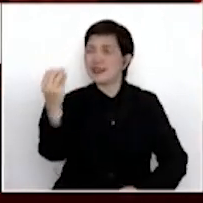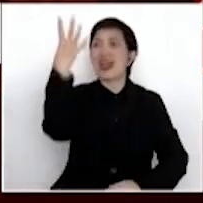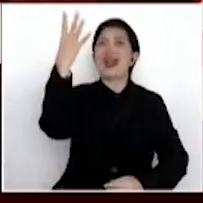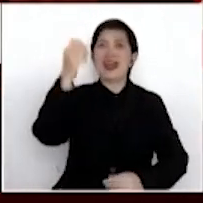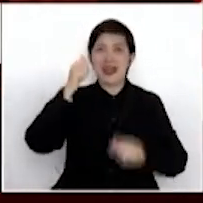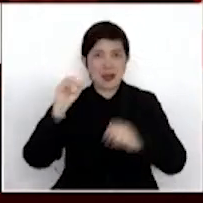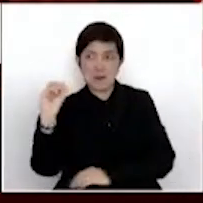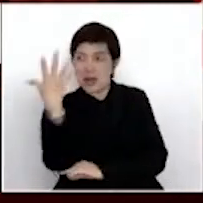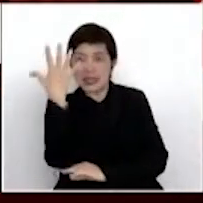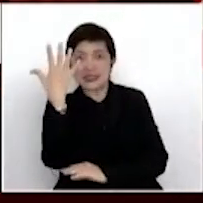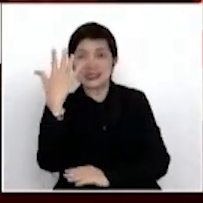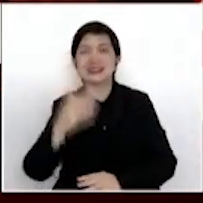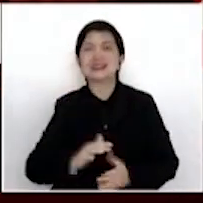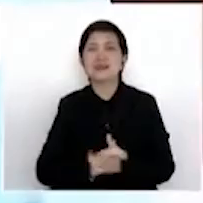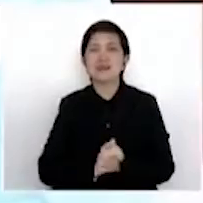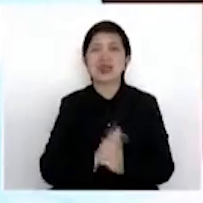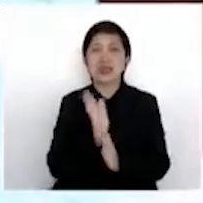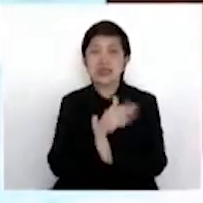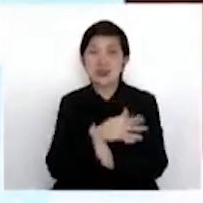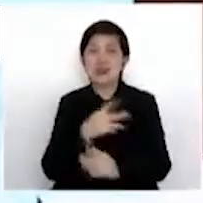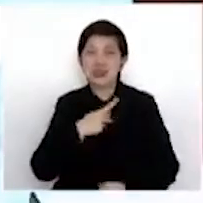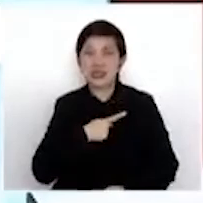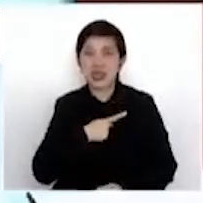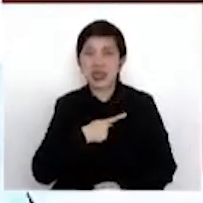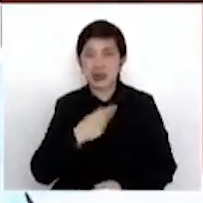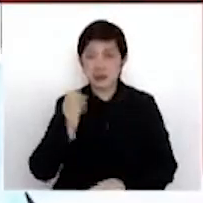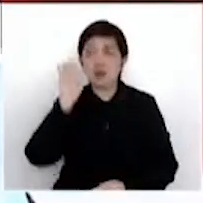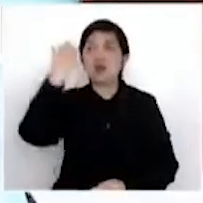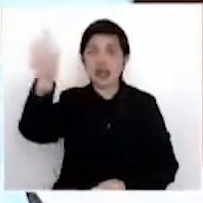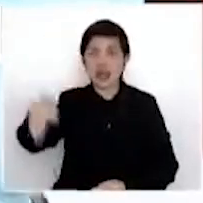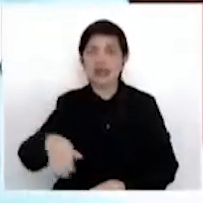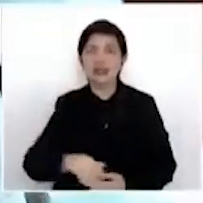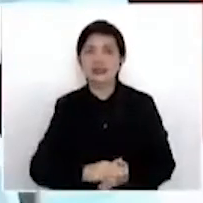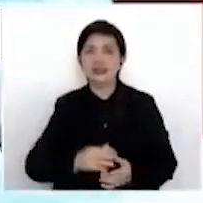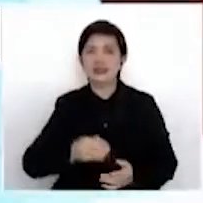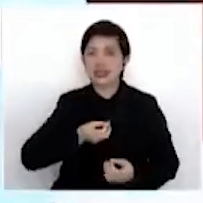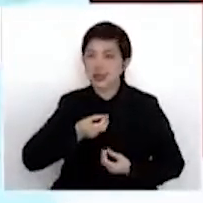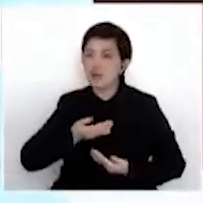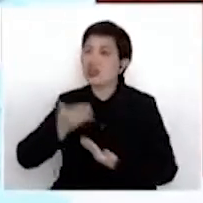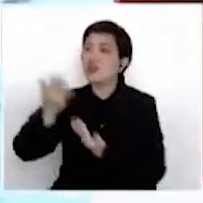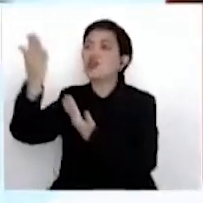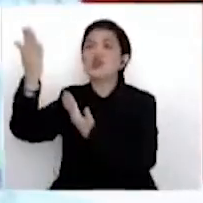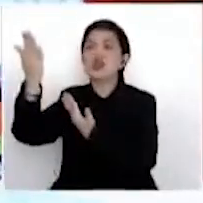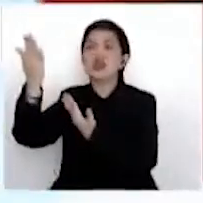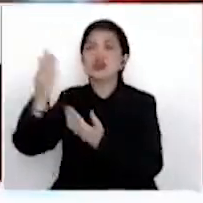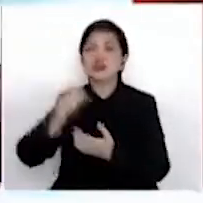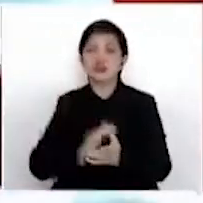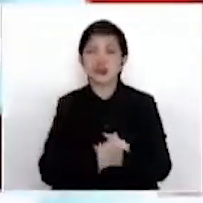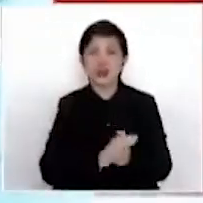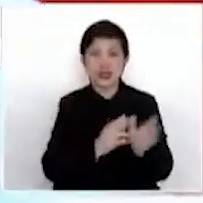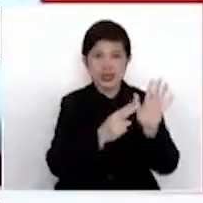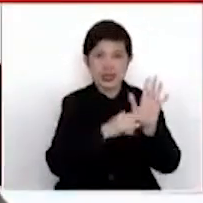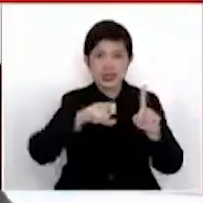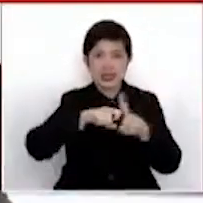Mas sebelum kita pulang sebelum kita pulang kita tinggalin pantun buat warga Jakarta Nikita